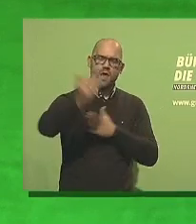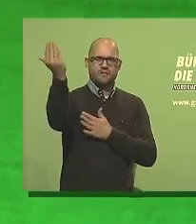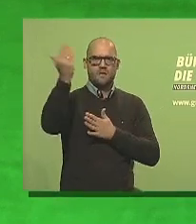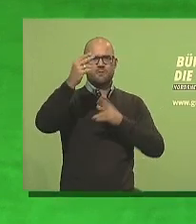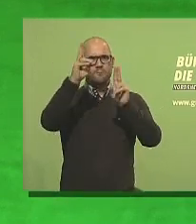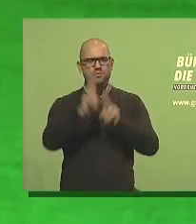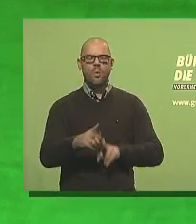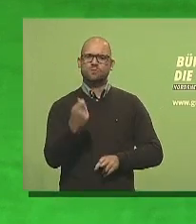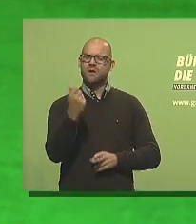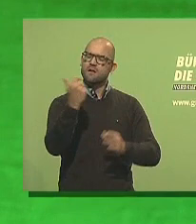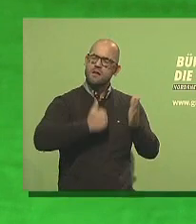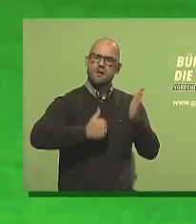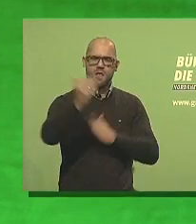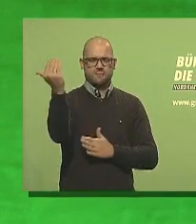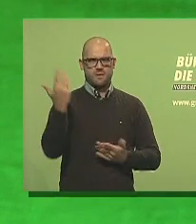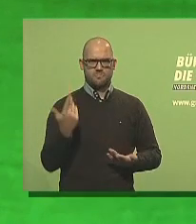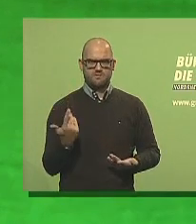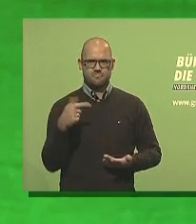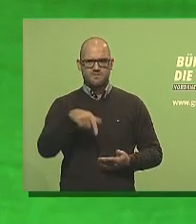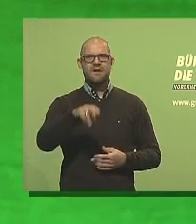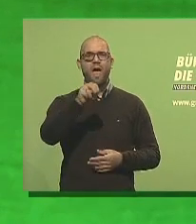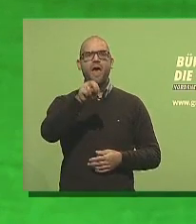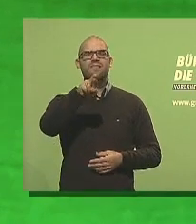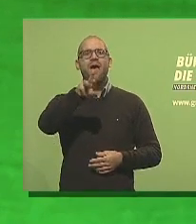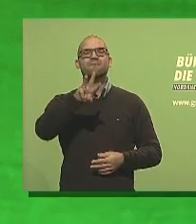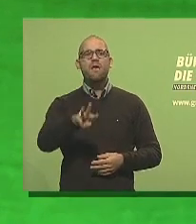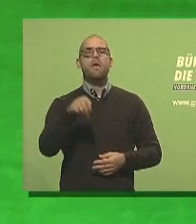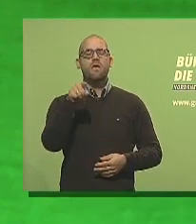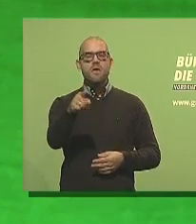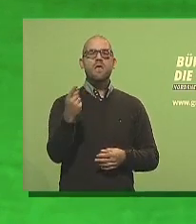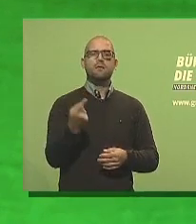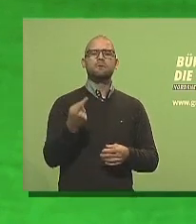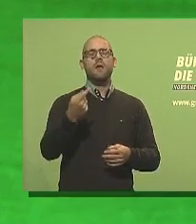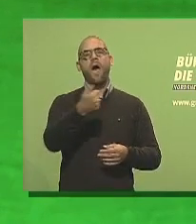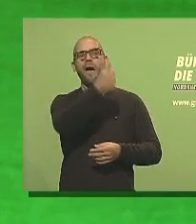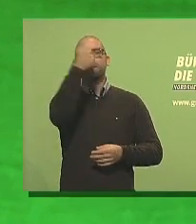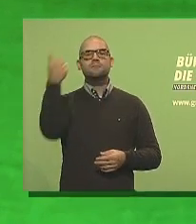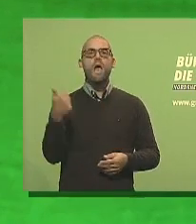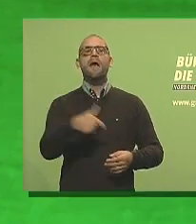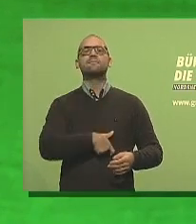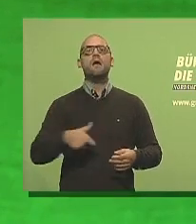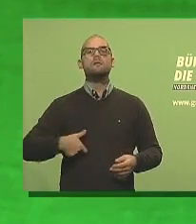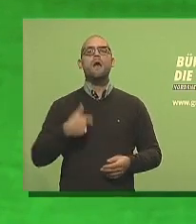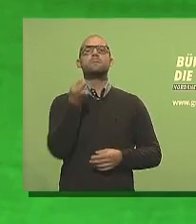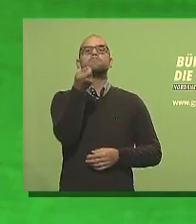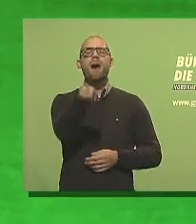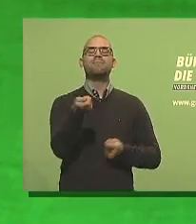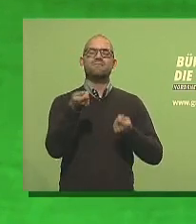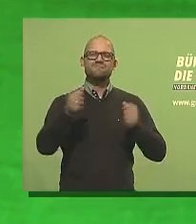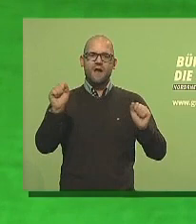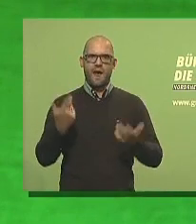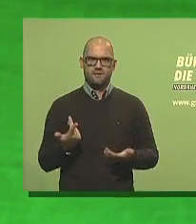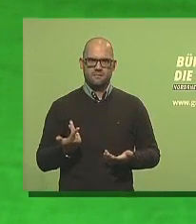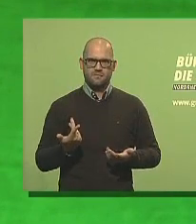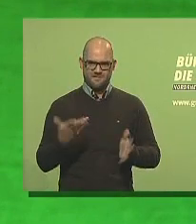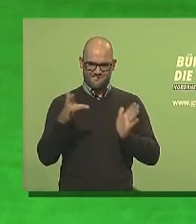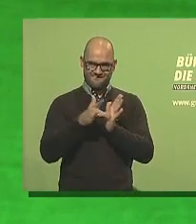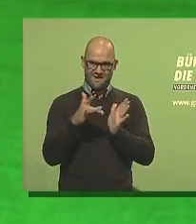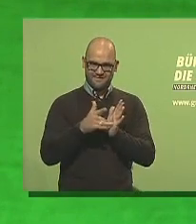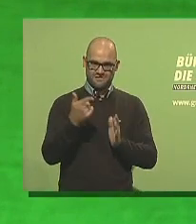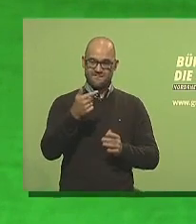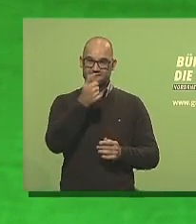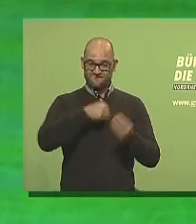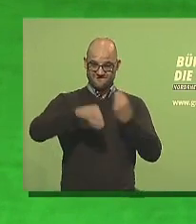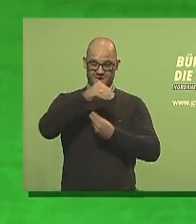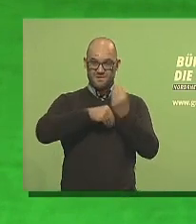nicht. Ihr in NRW habt das beitragsfreie Kita-Jahr eingeführt, weil junge Familien eben keine Stillhalteprämie brauchen,